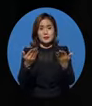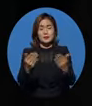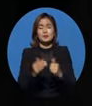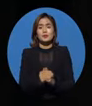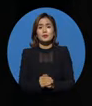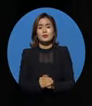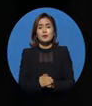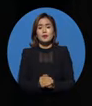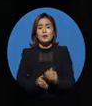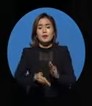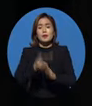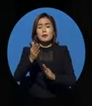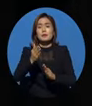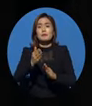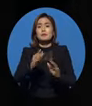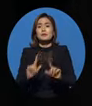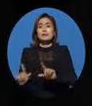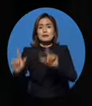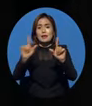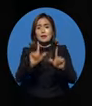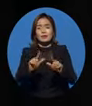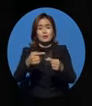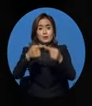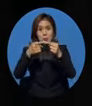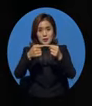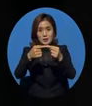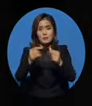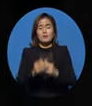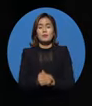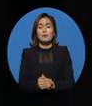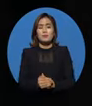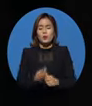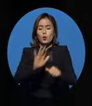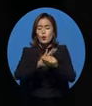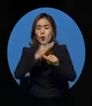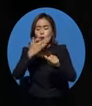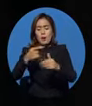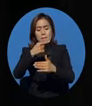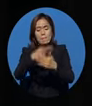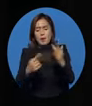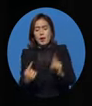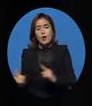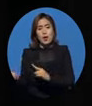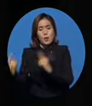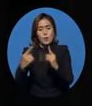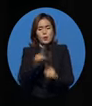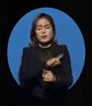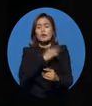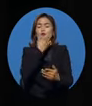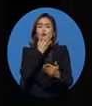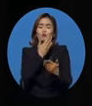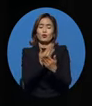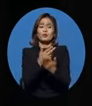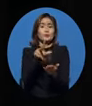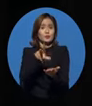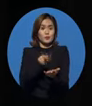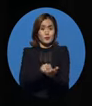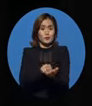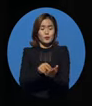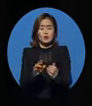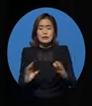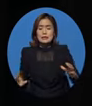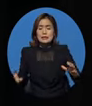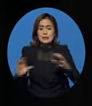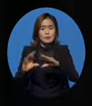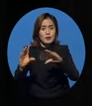민생 으로 정면돌파 하겠읍니다 음 그러나 7 피해 회복이 지금 가장 중요한 민생 입니다 지파 끈